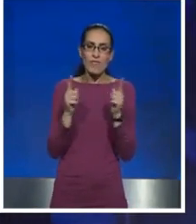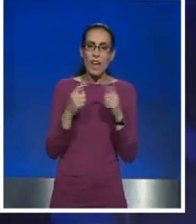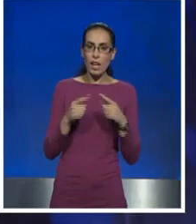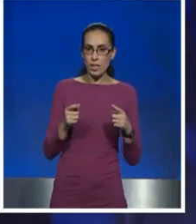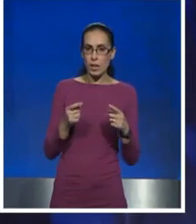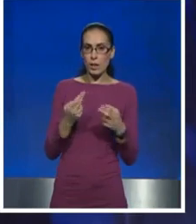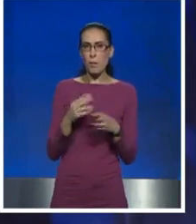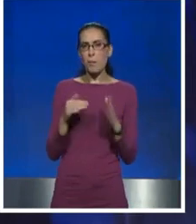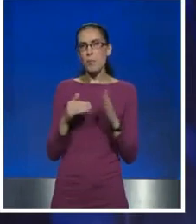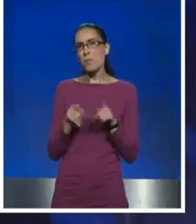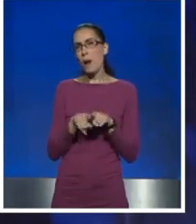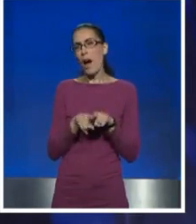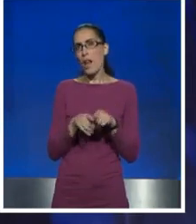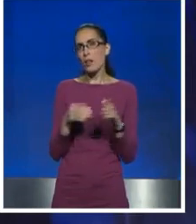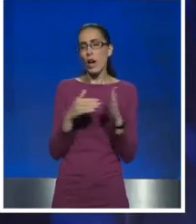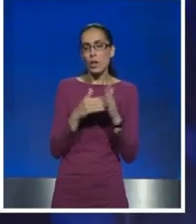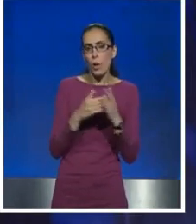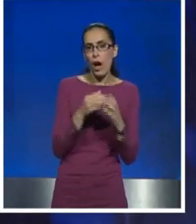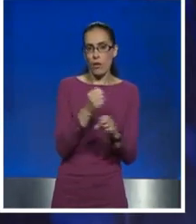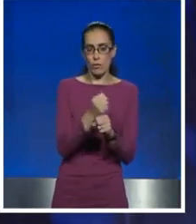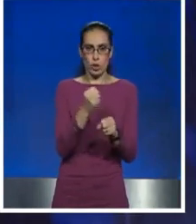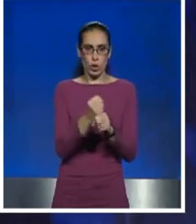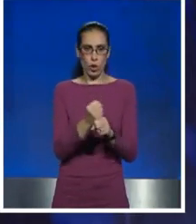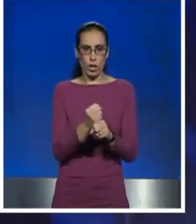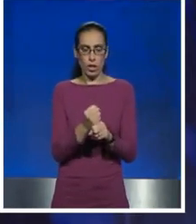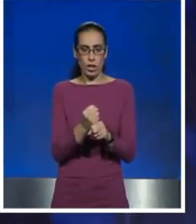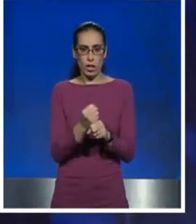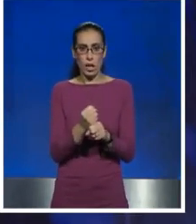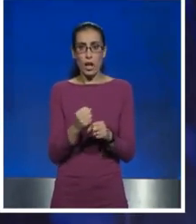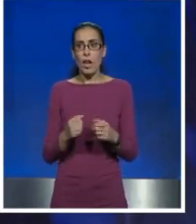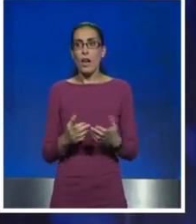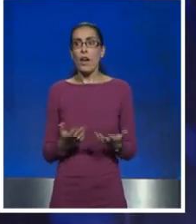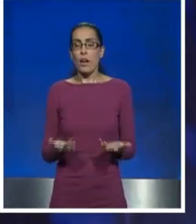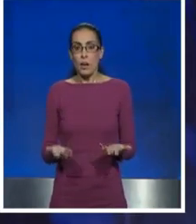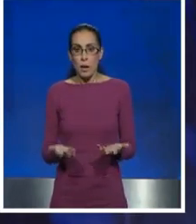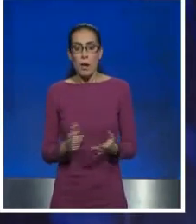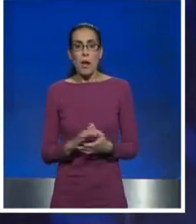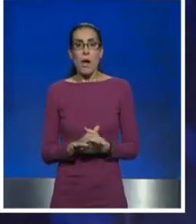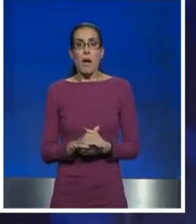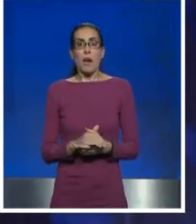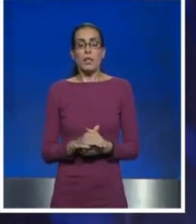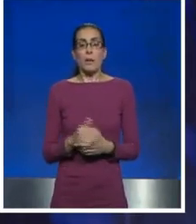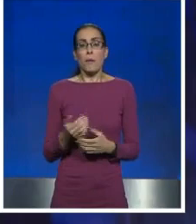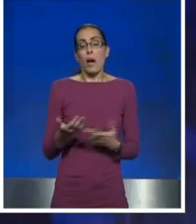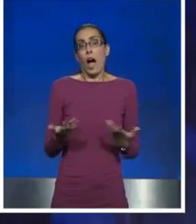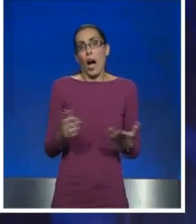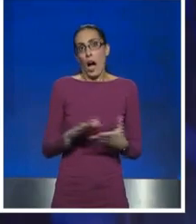U minħabba li aħna m'għandniex aċċess bħall-partit il-kbar